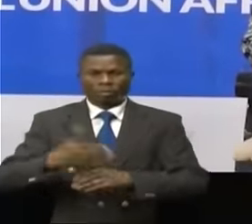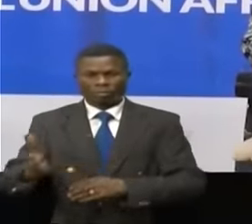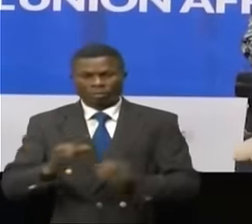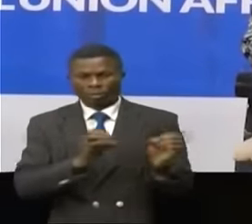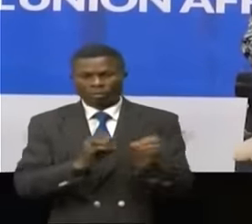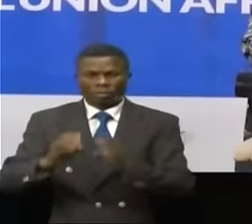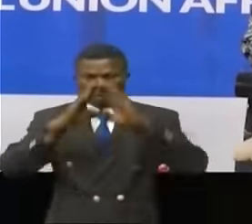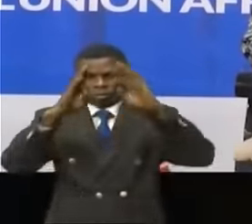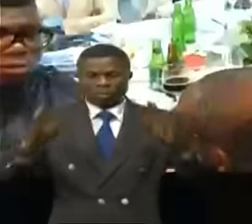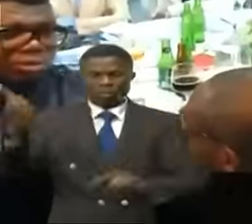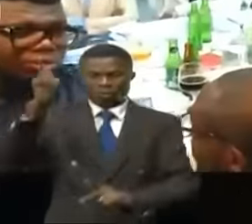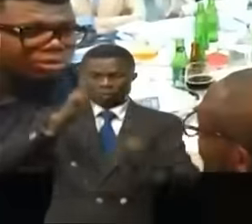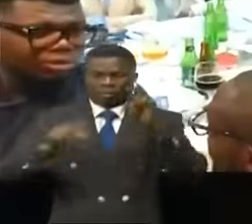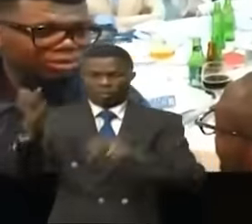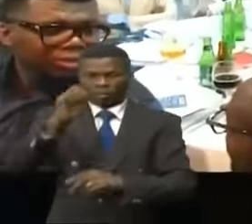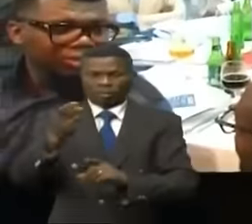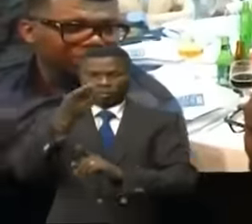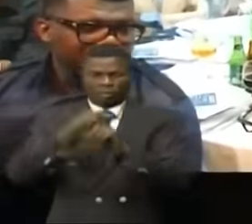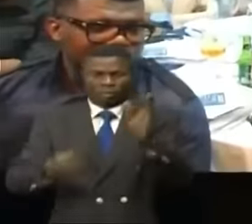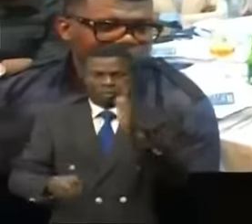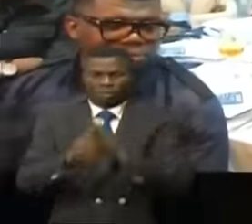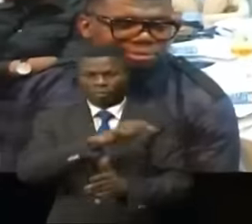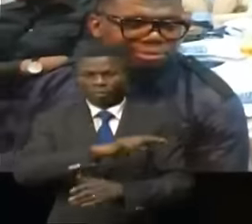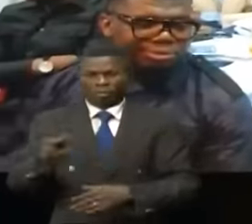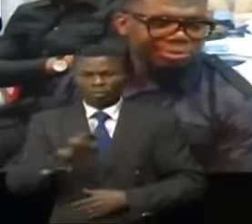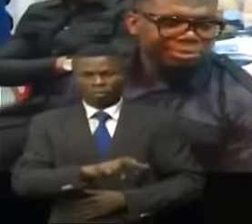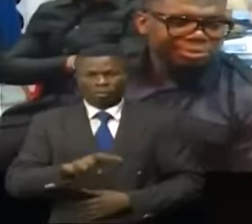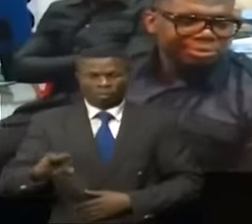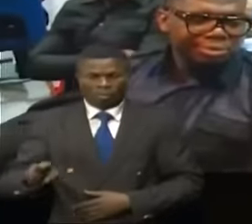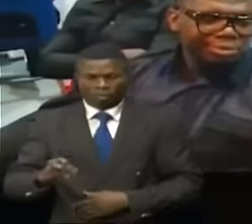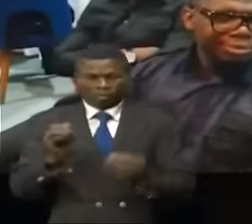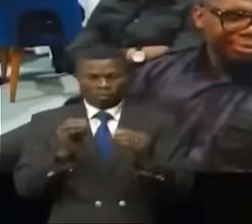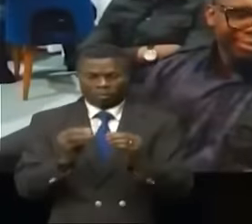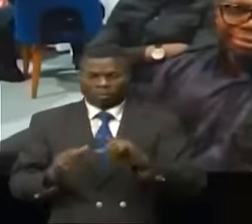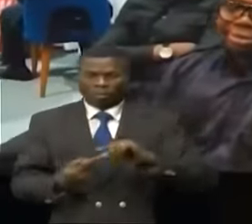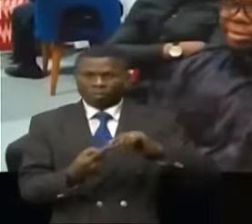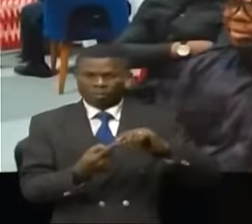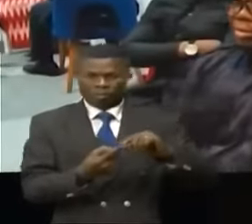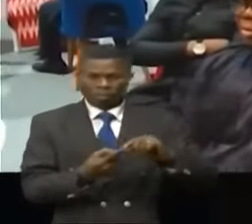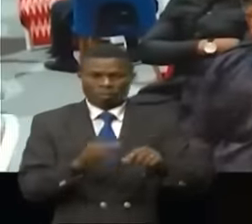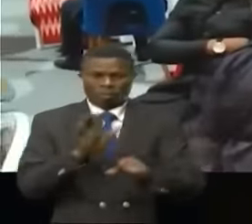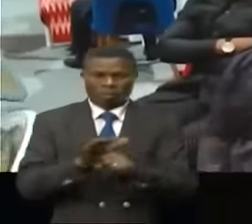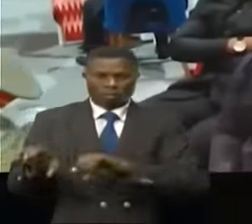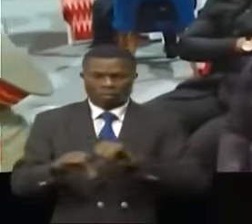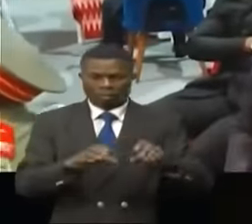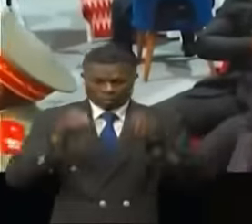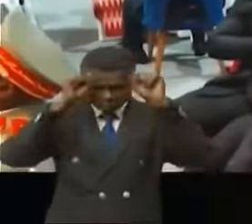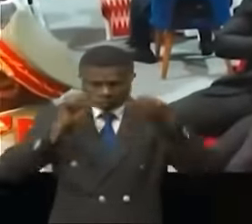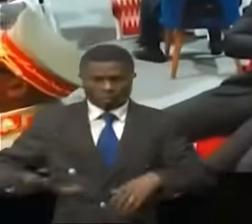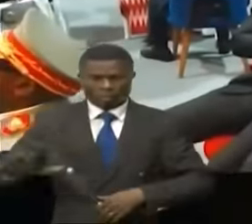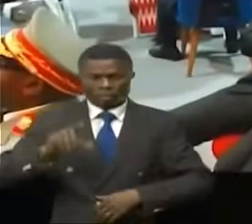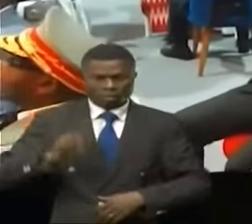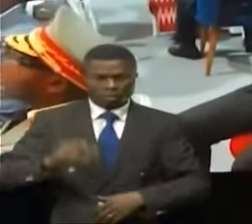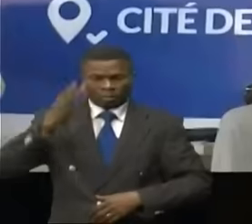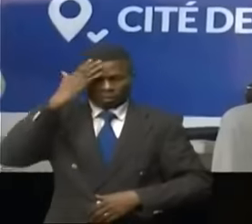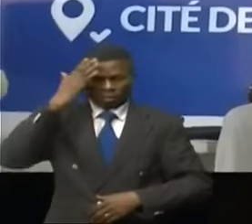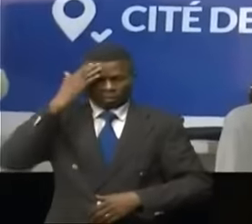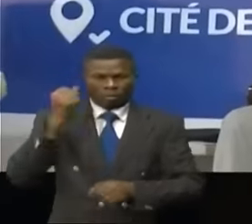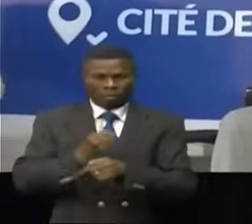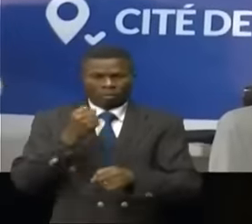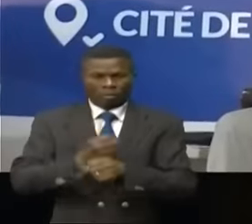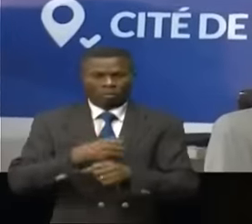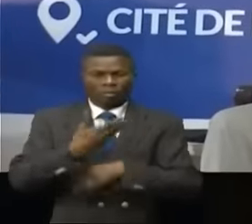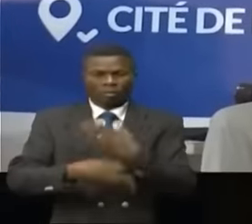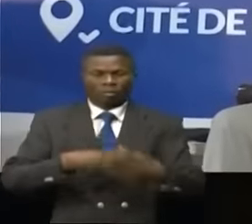lieu au Palais du Peuple le 30 novembre 2022. Par cette rencontre spéciale d'interaction, le chef de l'État a voulu se rendre compte du travail